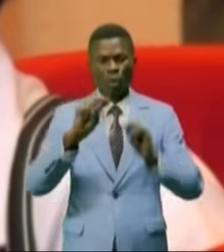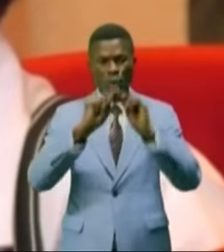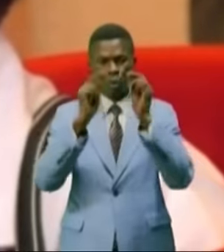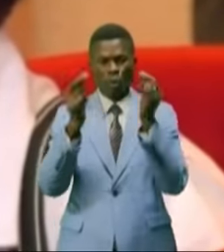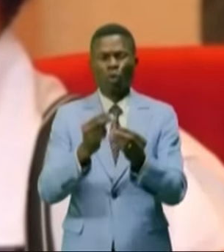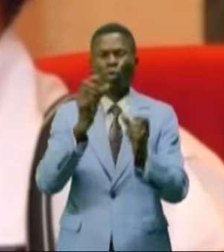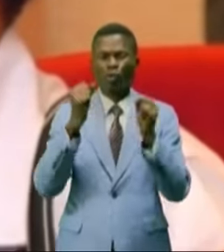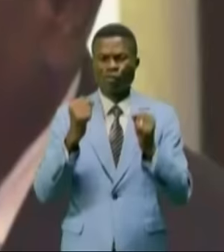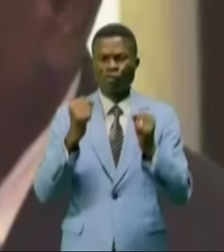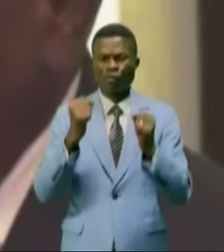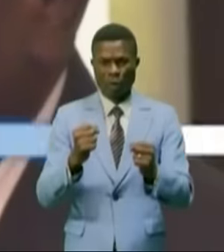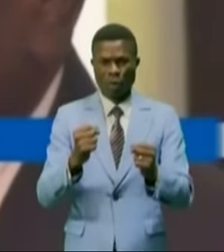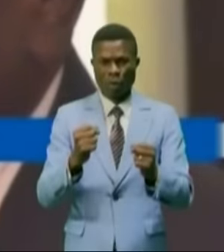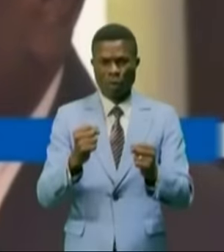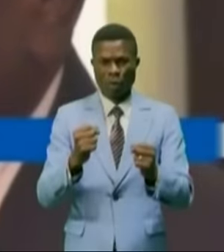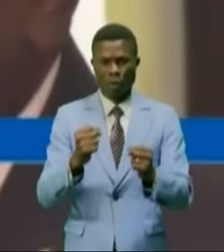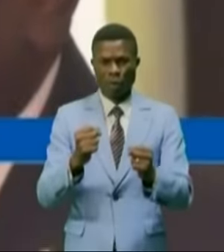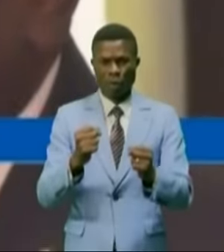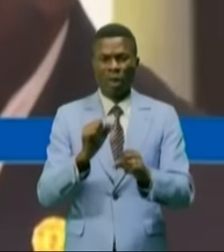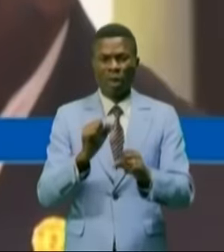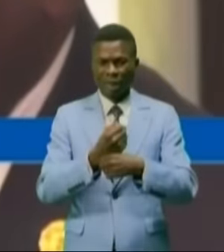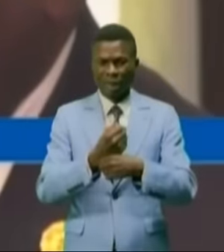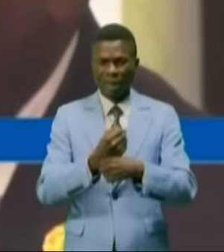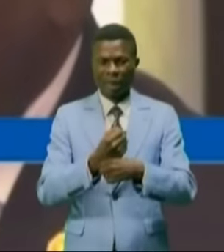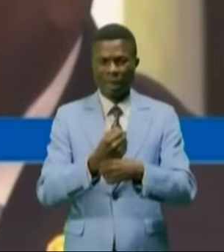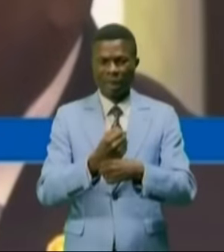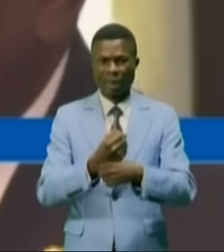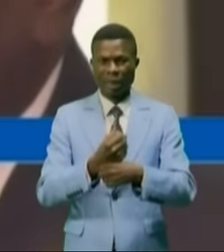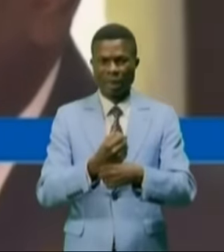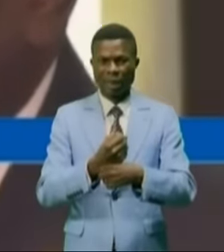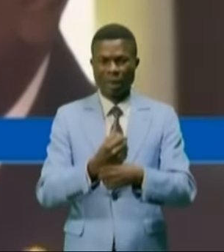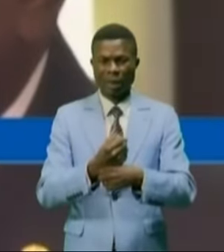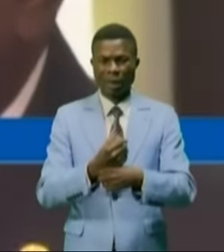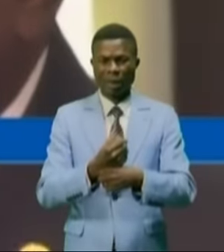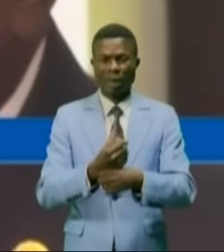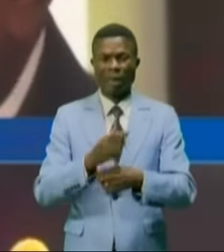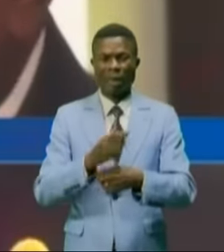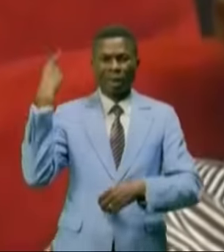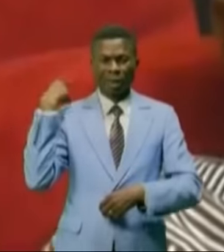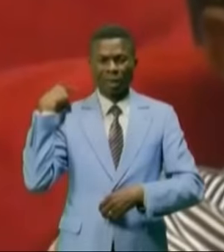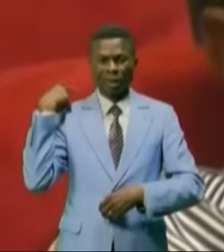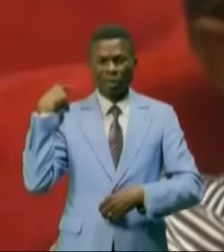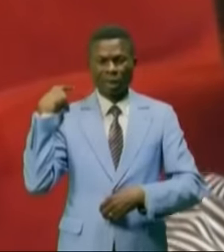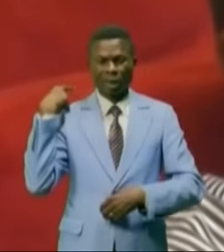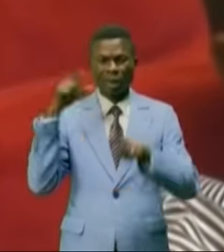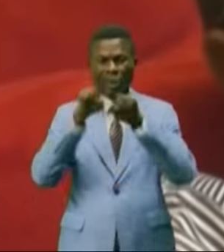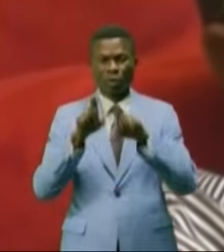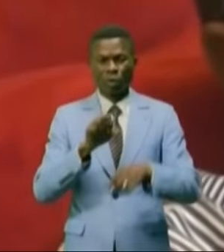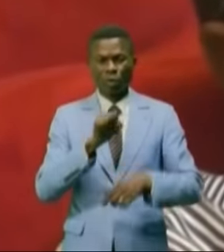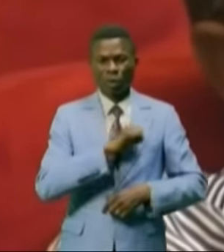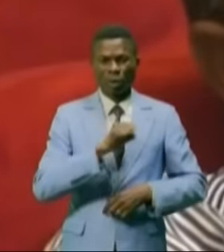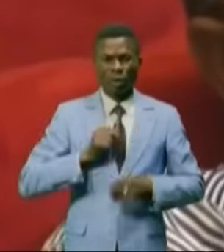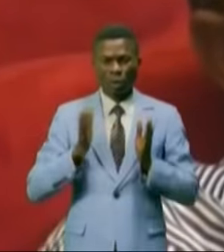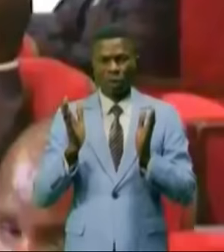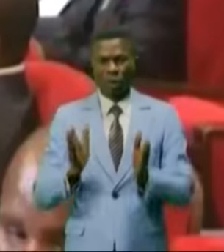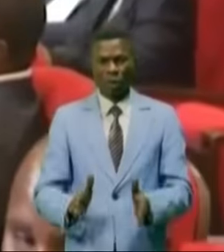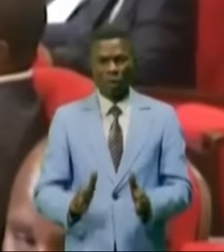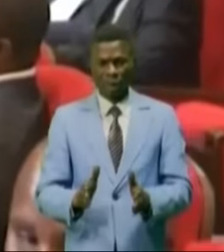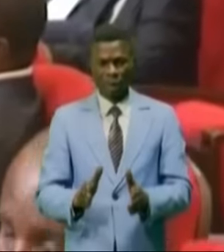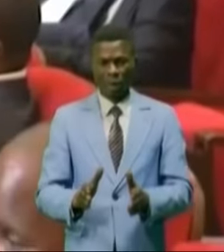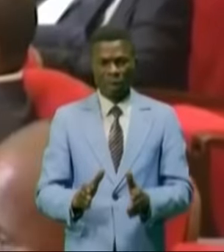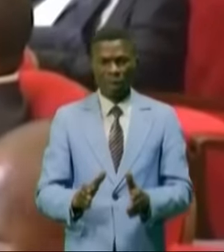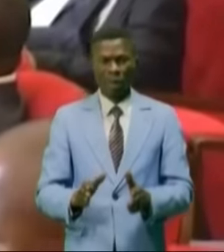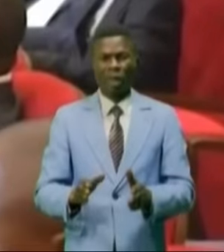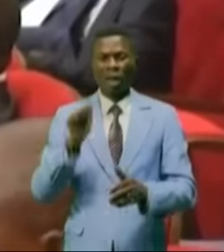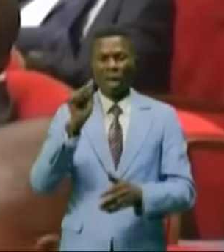solide. J'aimerais que les députés et sénateurs de l'AFDC alliés